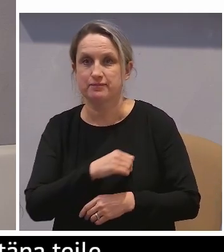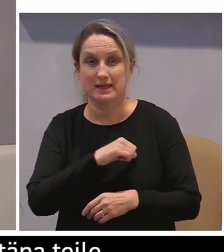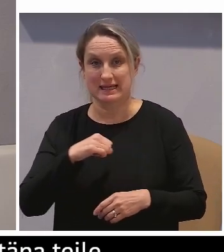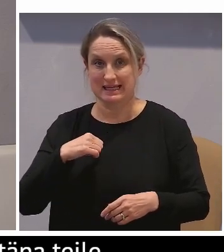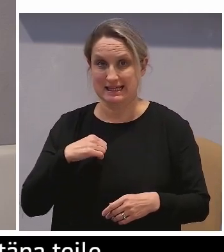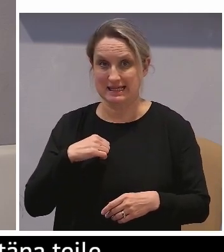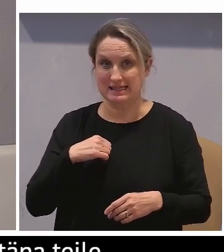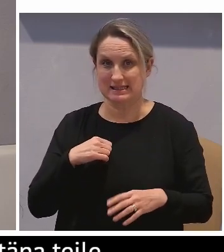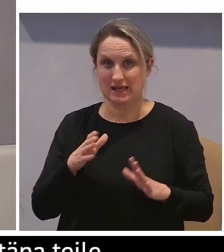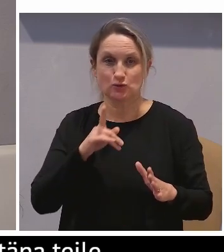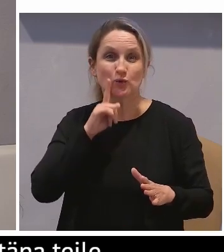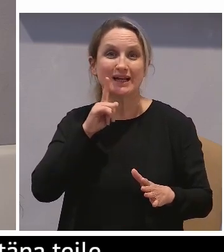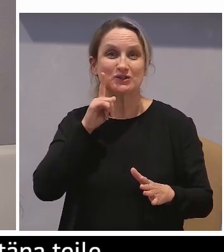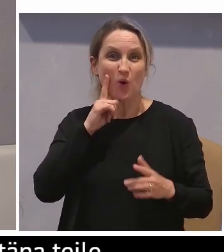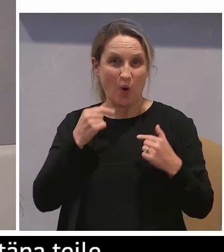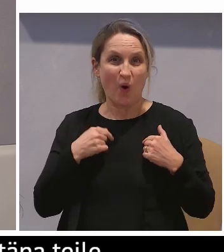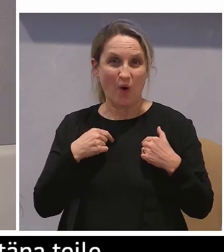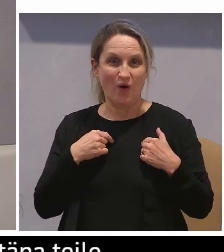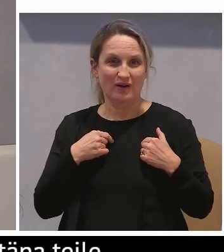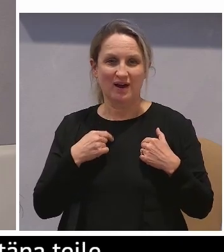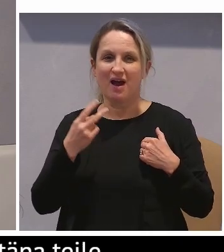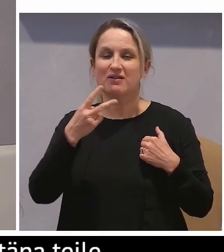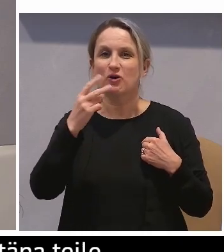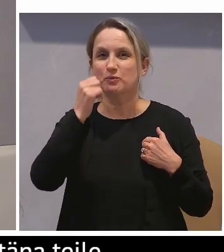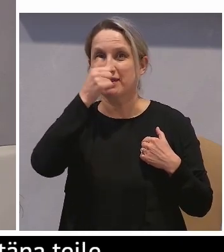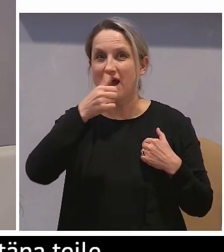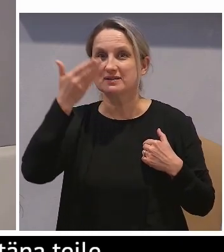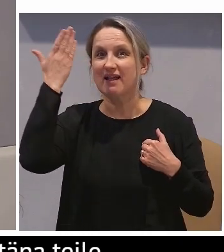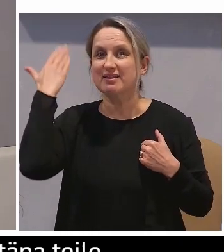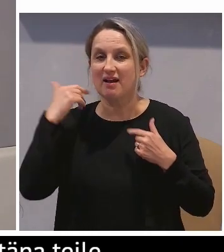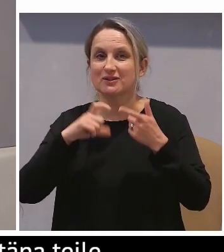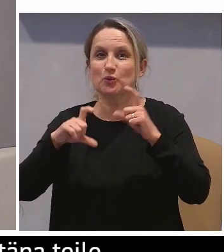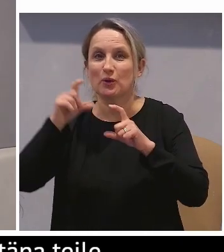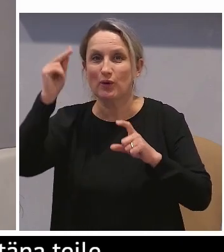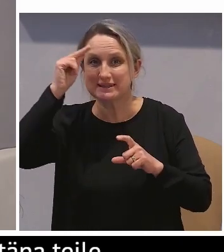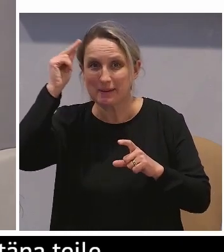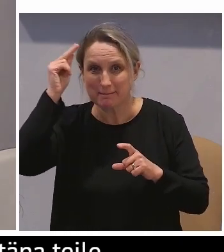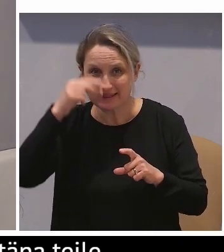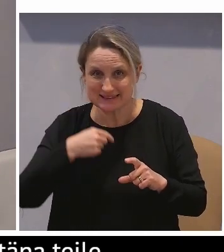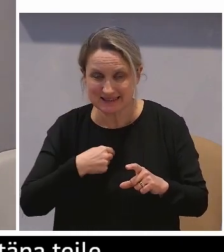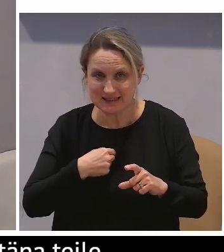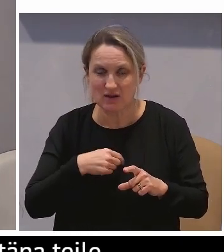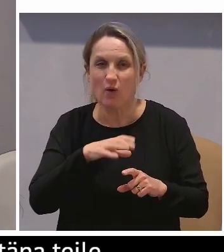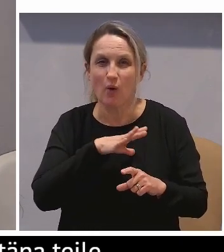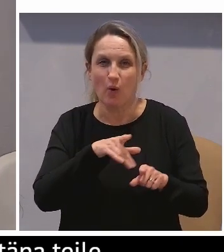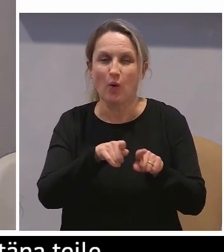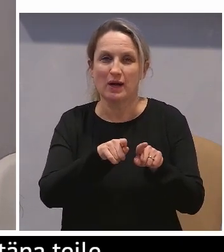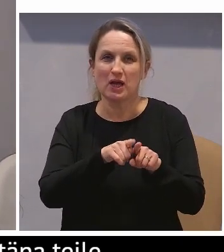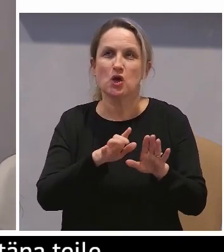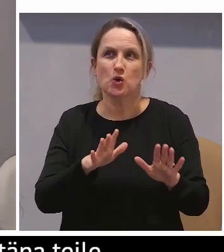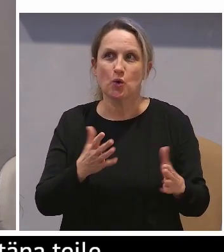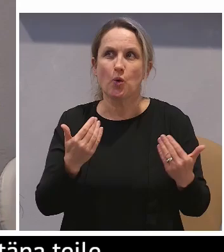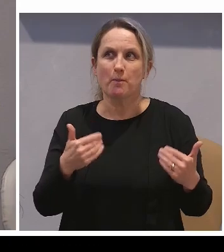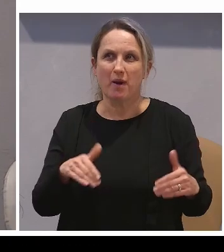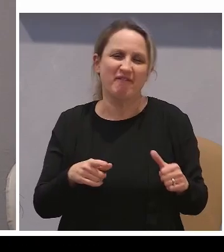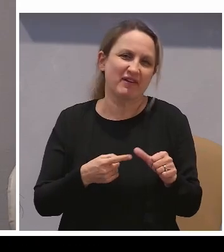ennast veel my suhteliselt nooreks, aga peab perspective. ütlema, et see 20 I aastat tagasi, consider kui ma myself ülikoolis quite õppisin, young, but I have to say siis 20 years oli ka ago selline when I juba was going või